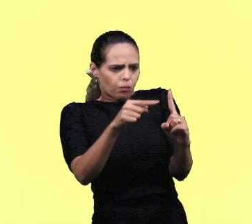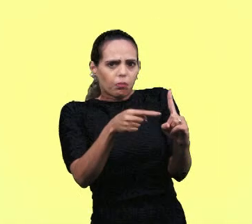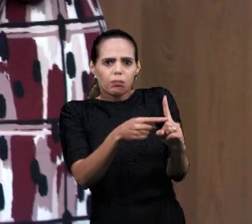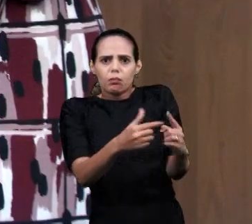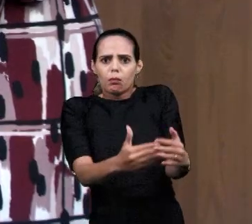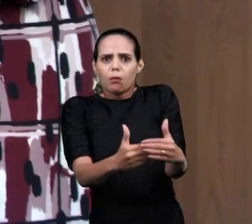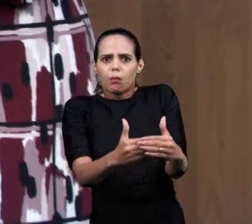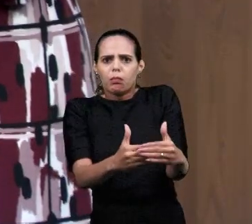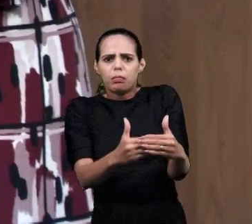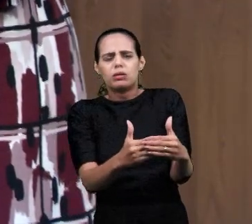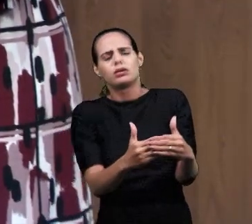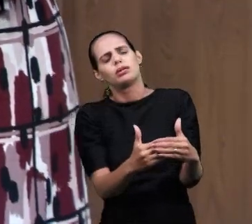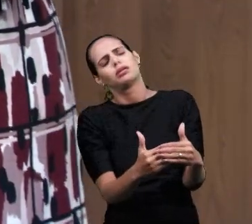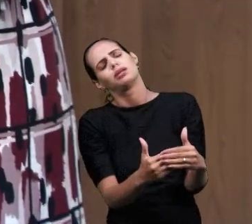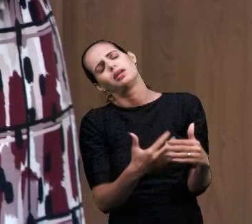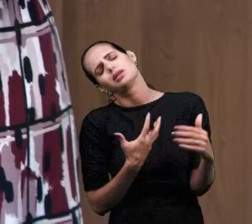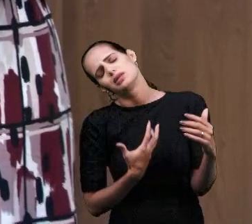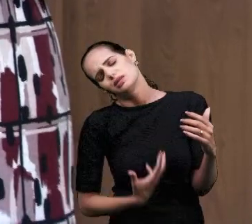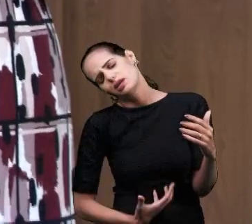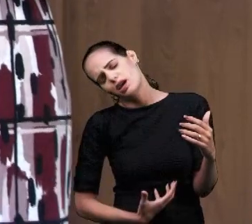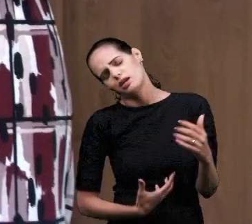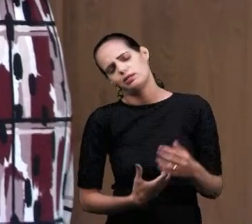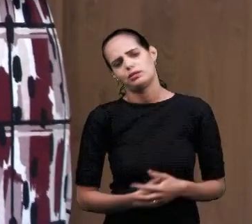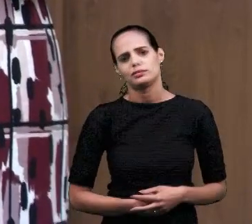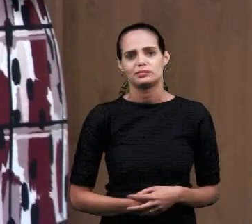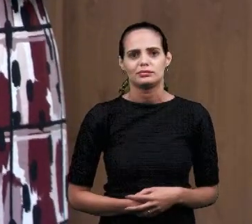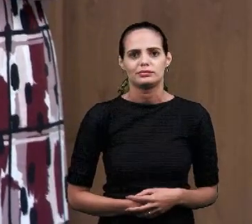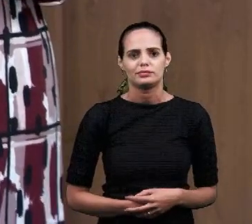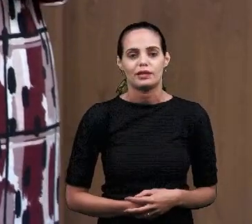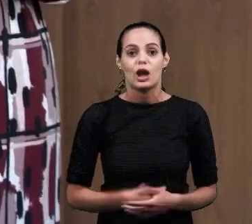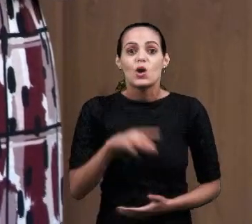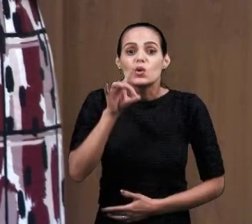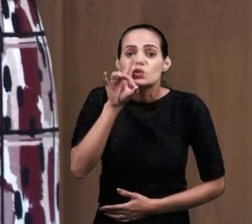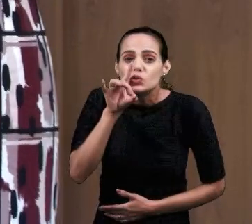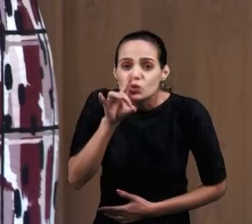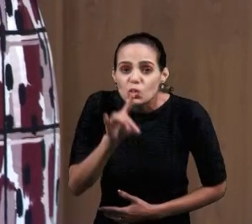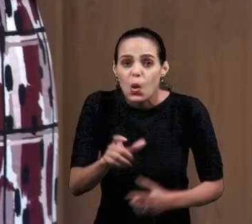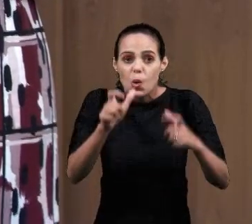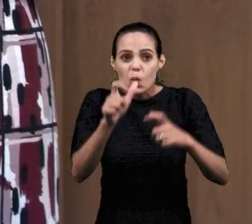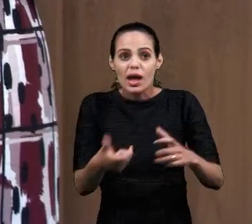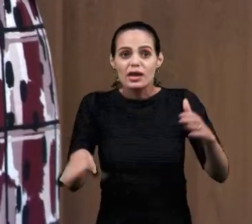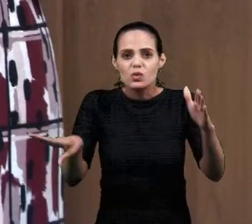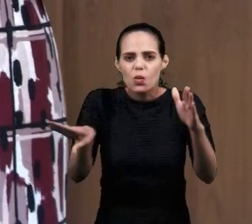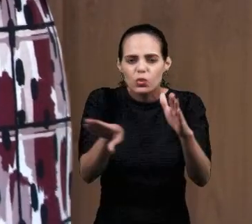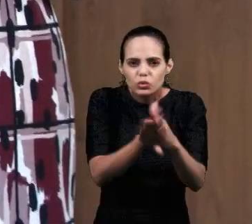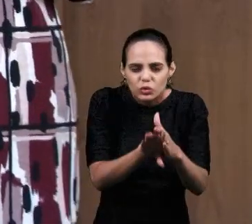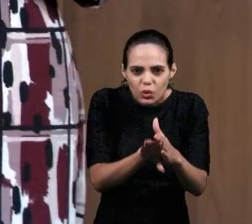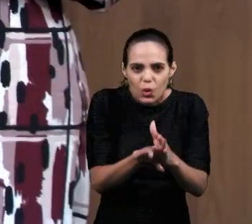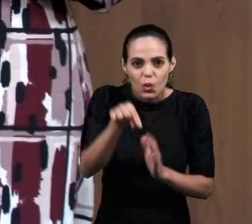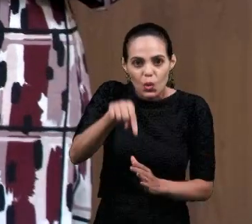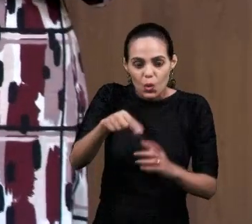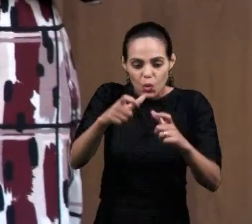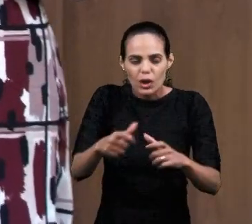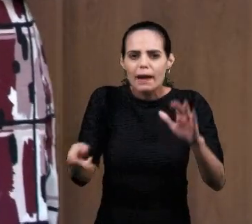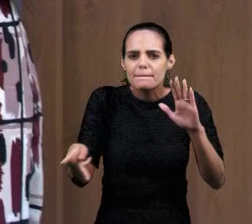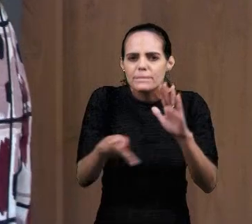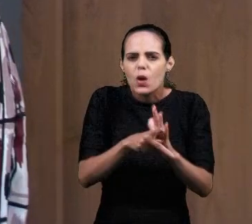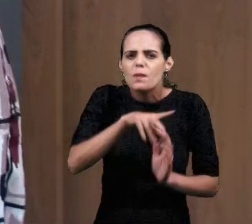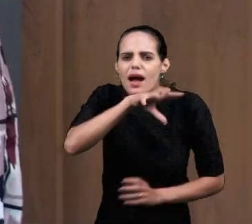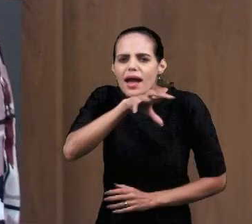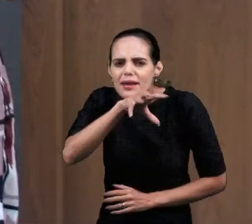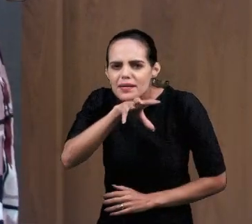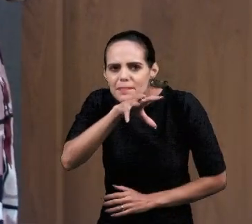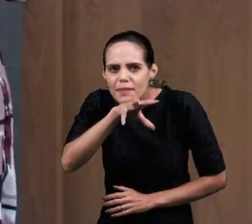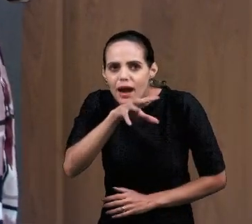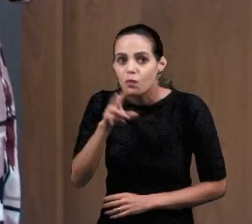Marie ont trouvé une place donc un endroit qui abritait des animaux. Regardez, vous